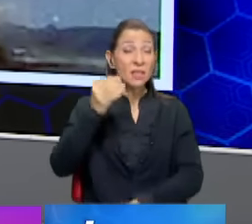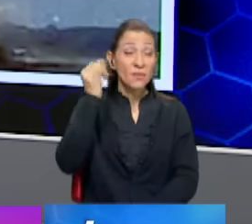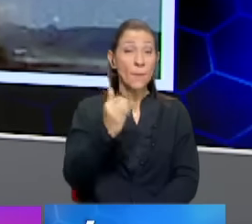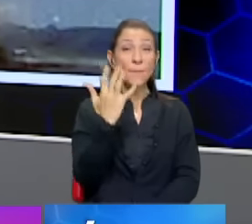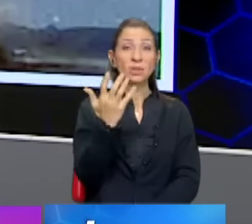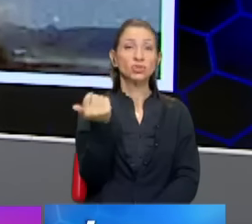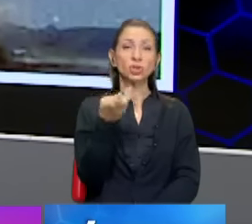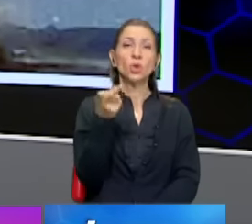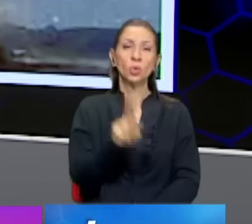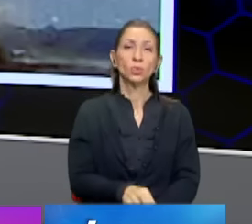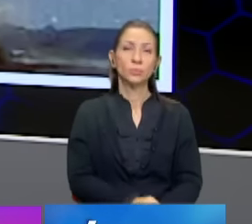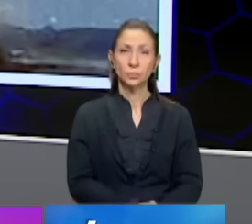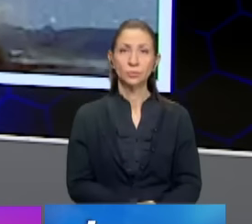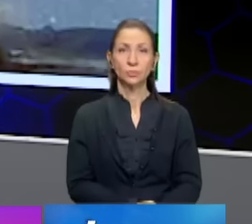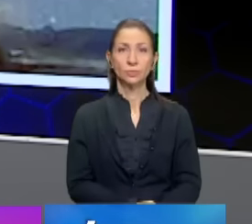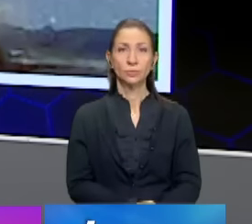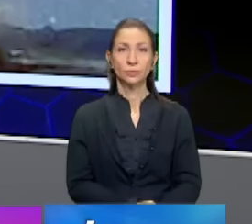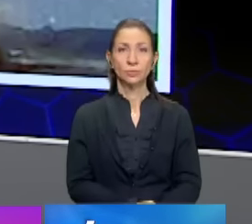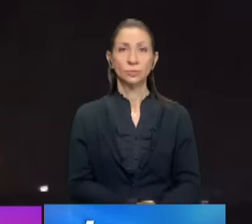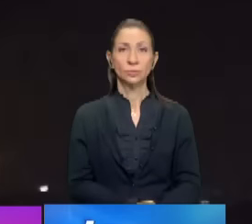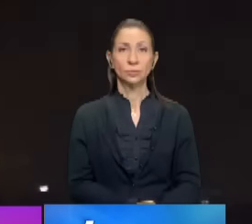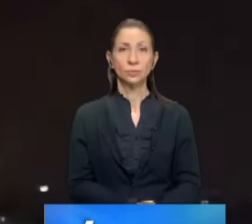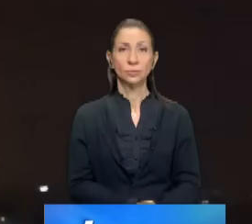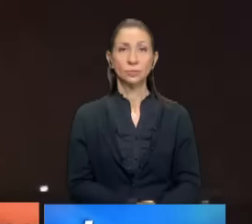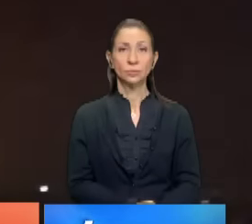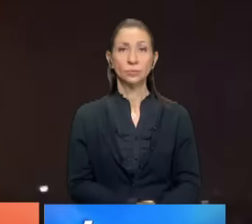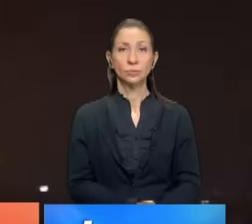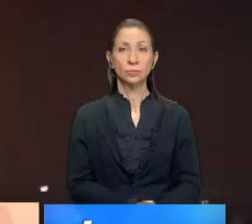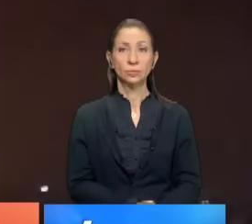5 kişi hayatını kaybetti.